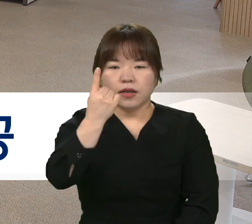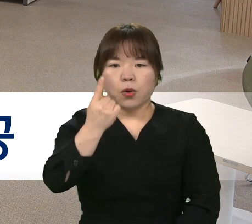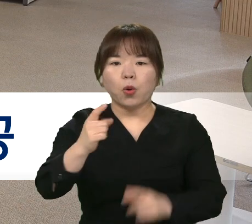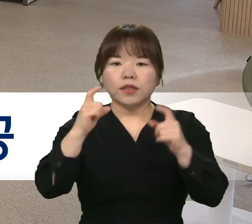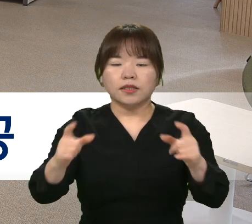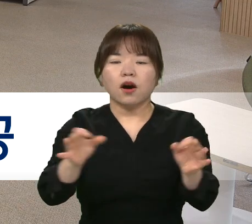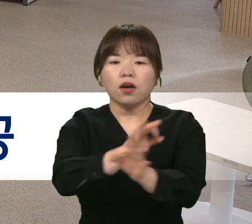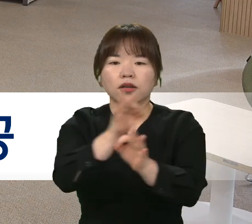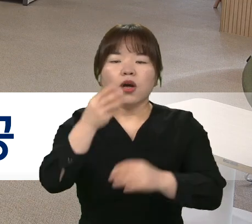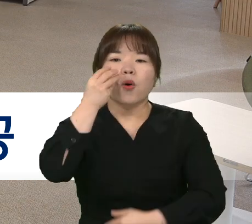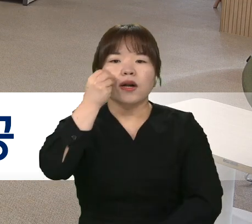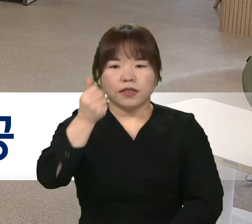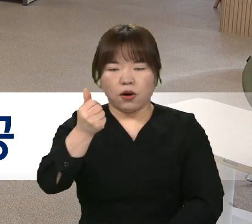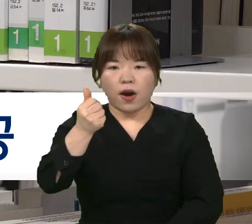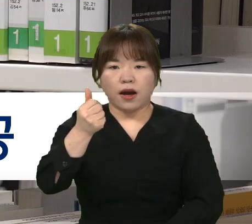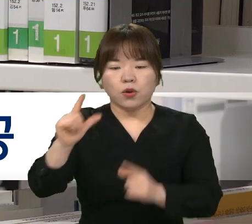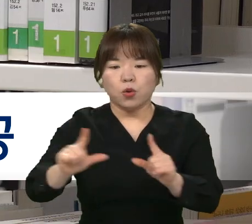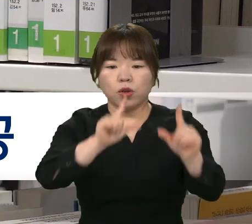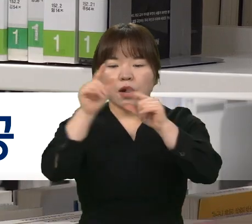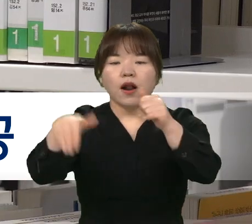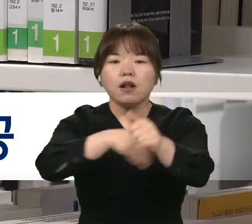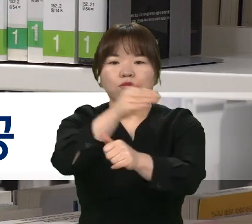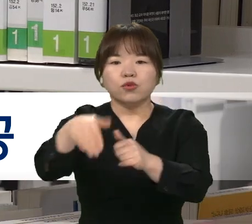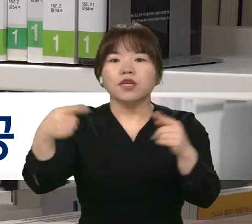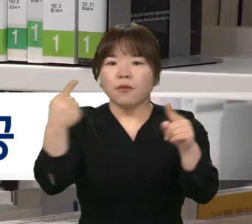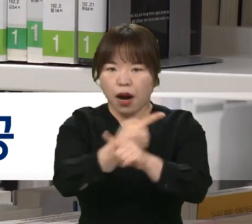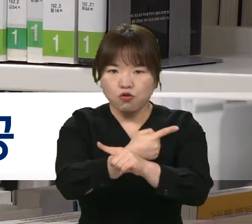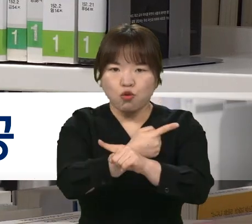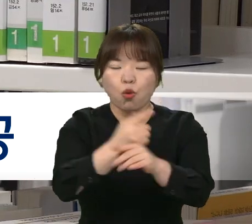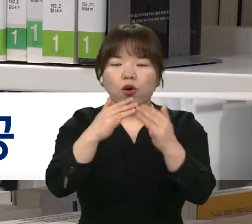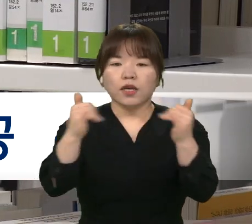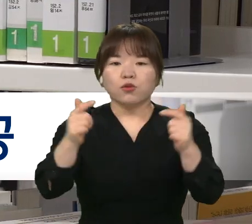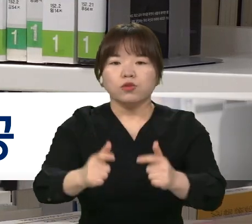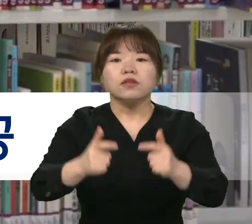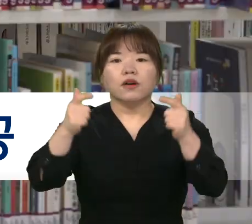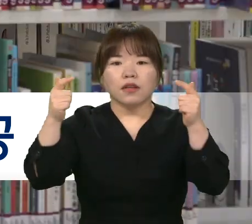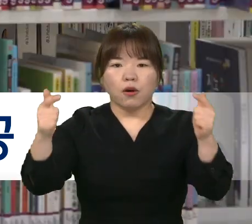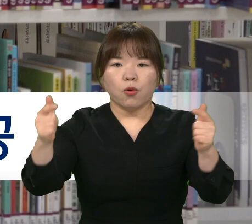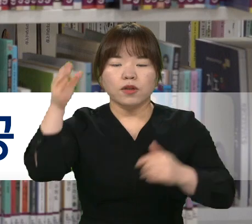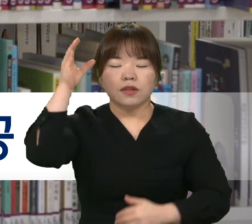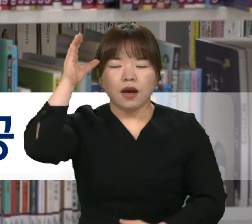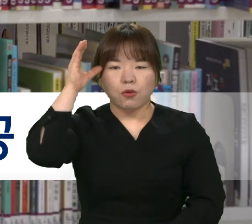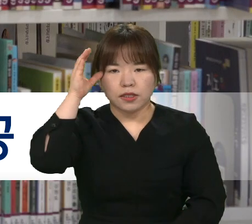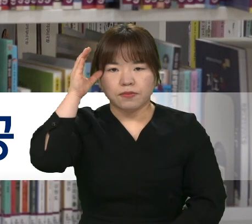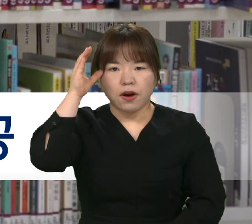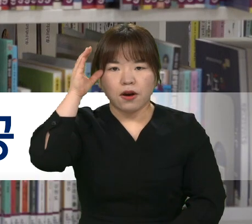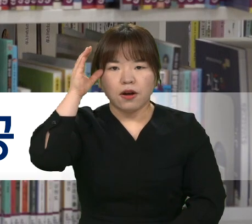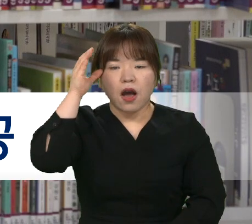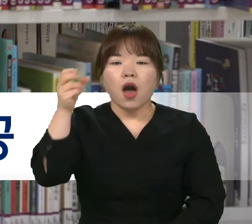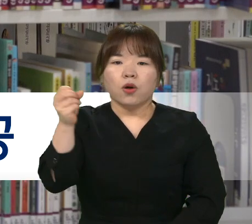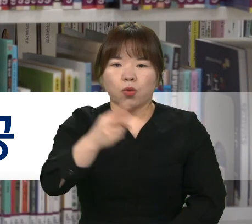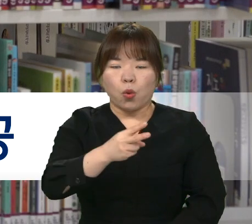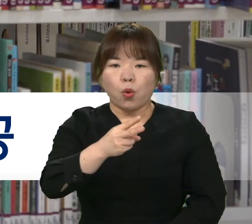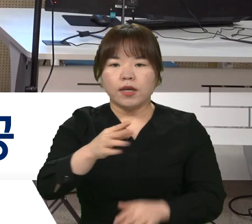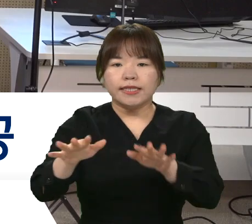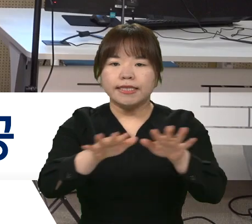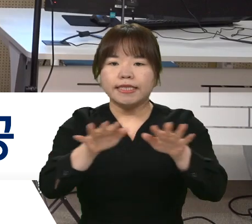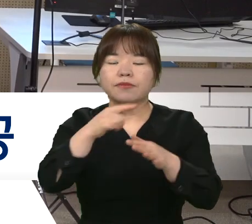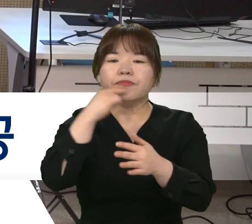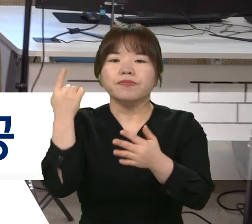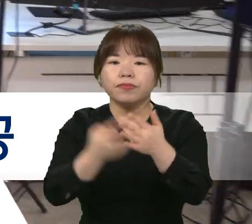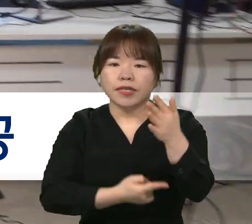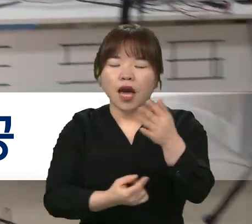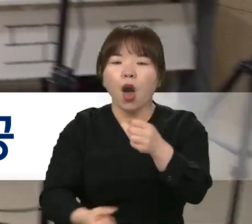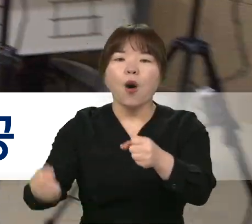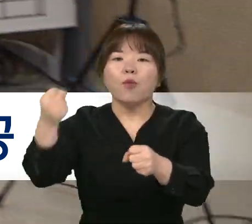지역경제 활성화와 획기적인 생활환경개선 인구이동의 파생효과 기대하고 있으며 더 나아가 지진 피해